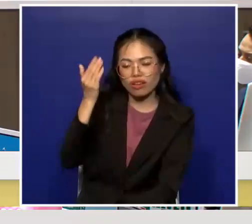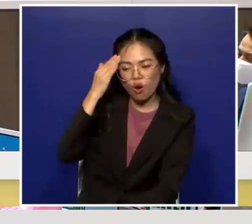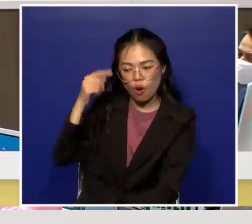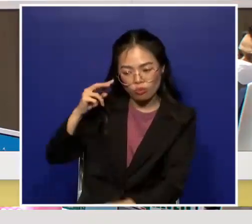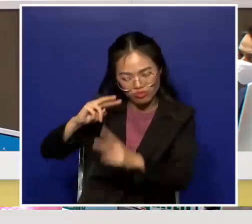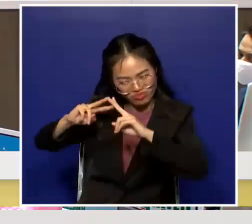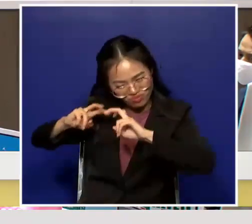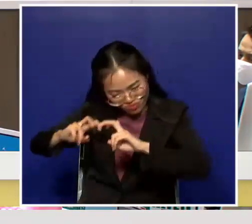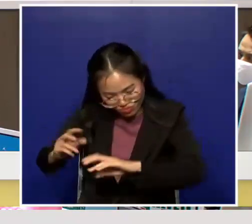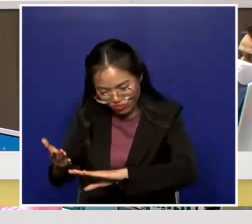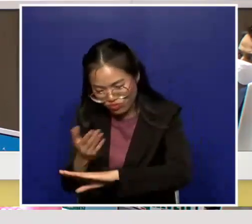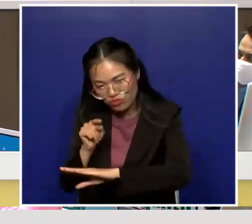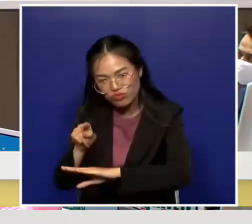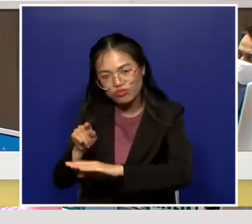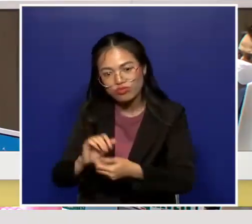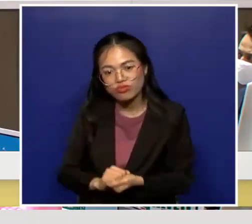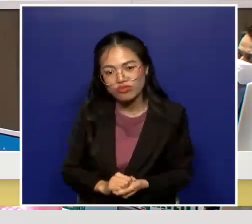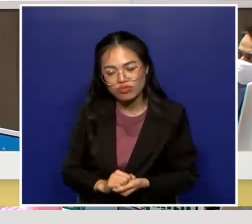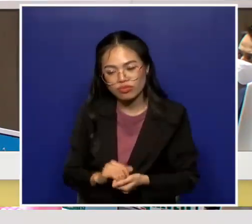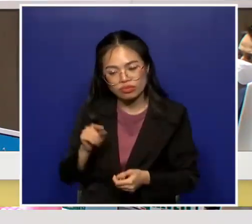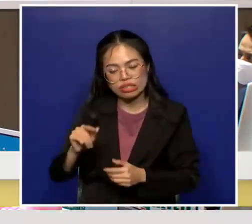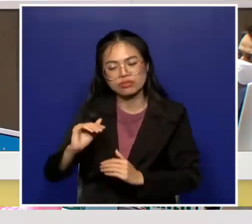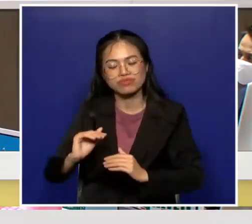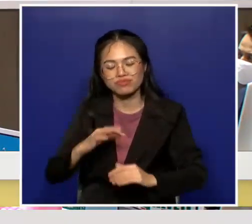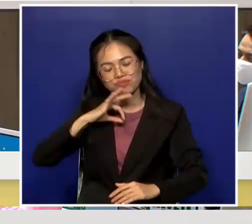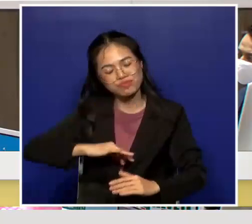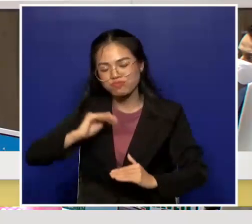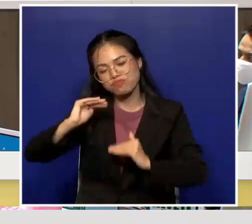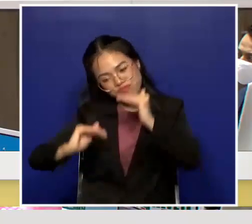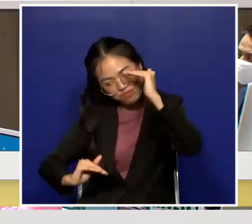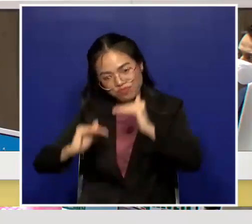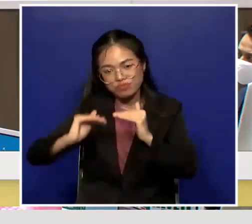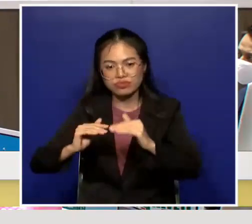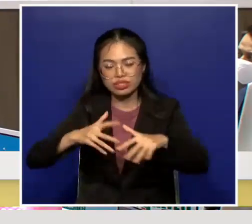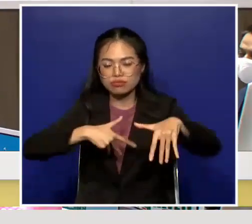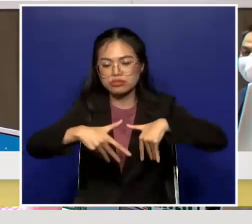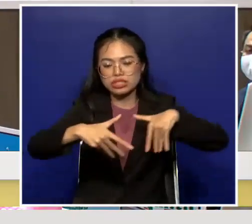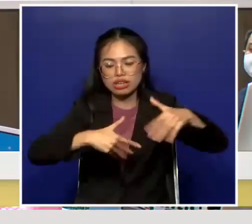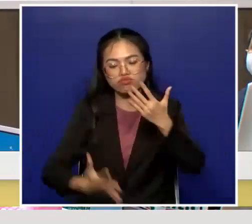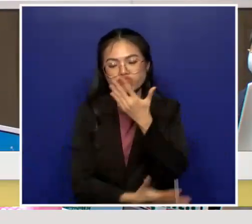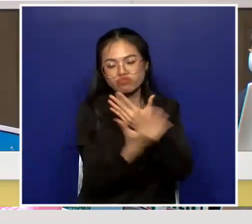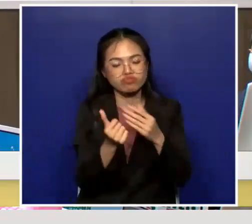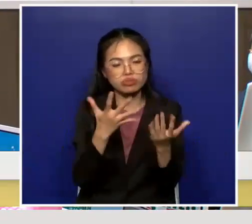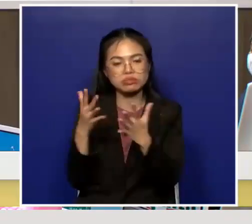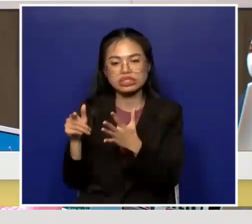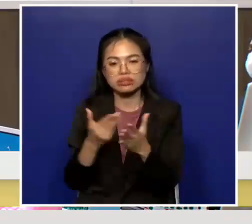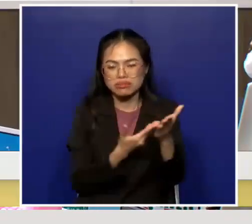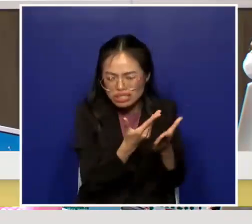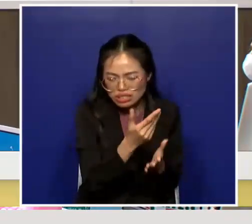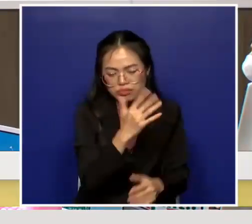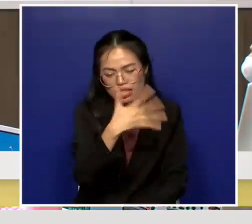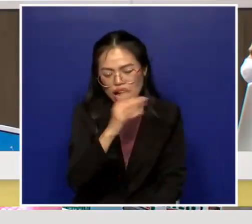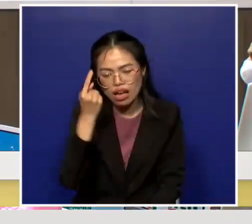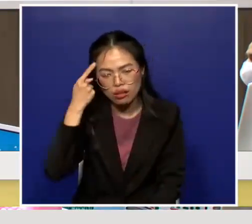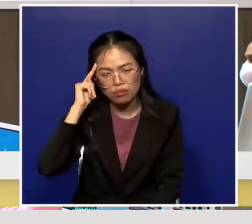ไม่มีทางทันเลยและนี่คือความได้เปรียบที่พี่น้องประชาชนคนไทยทั้งประเทศไม่มีโอกาสไปดักซื้อที่แบบเขาไม่มี